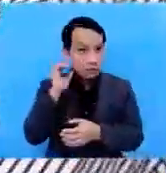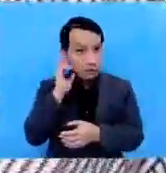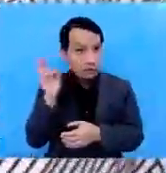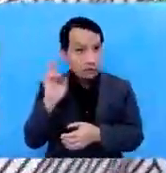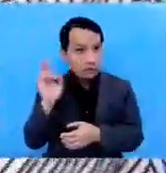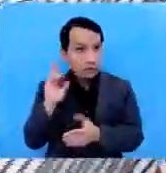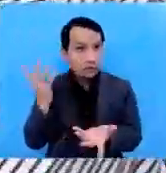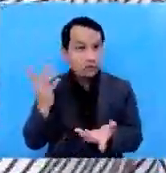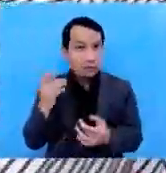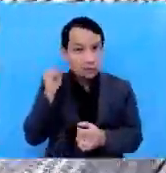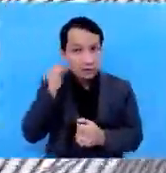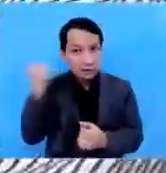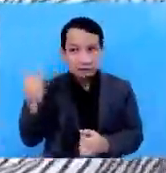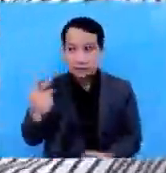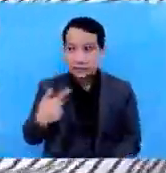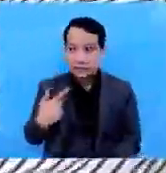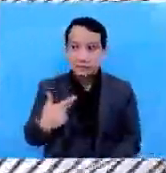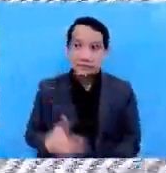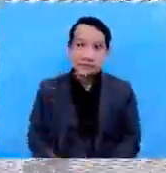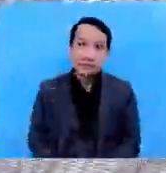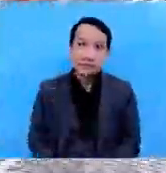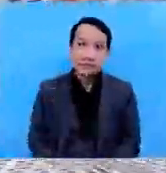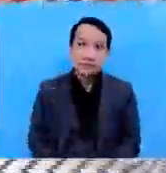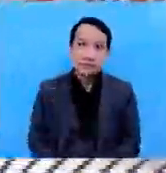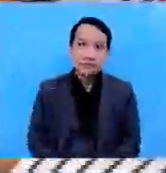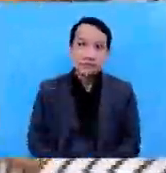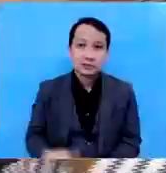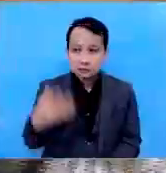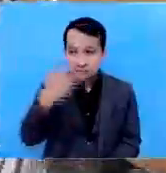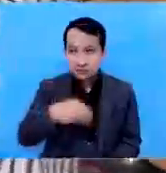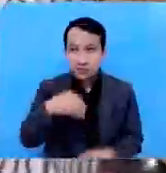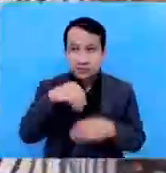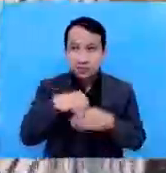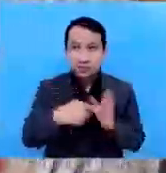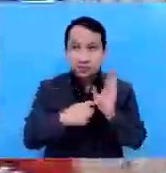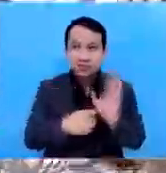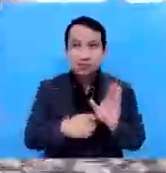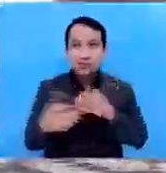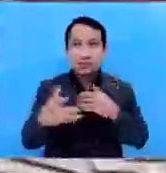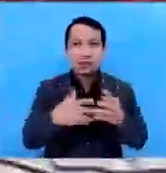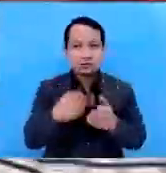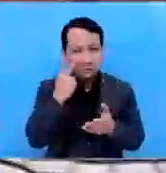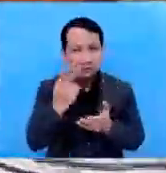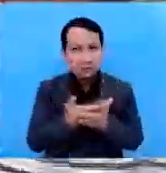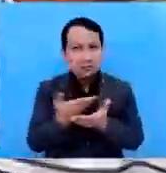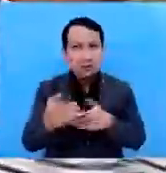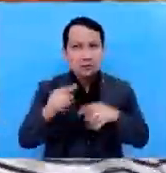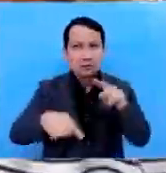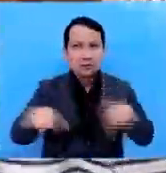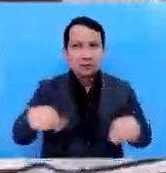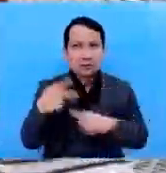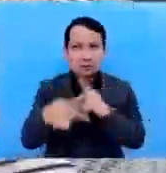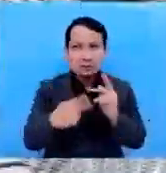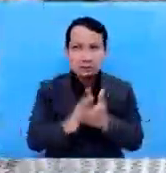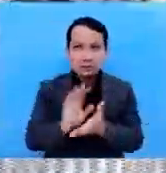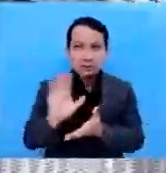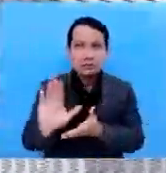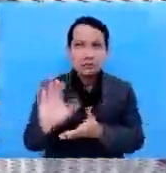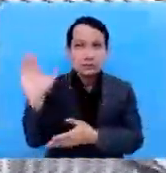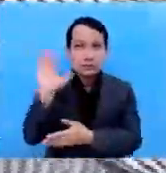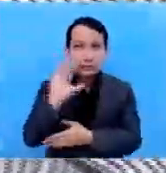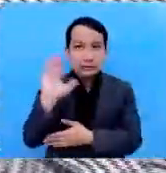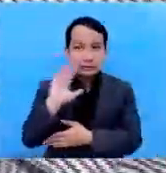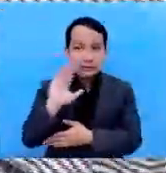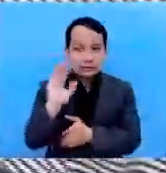At maganda yung figure sa loob. So marami ka talaga mabibiling iba't ibang klase ng mga Christmas